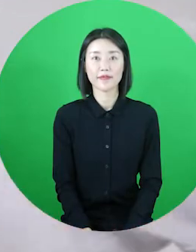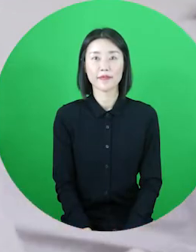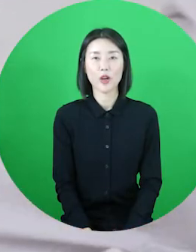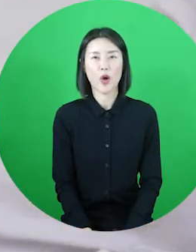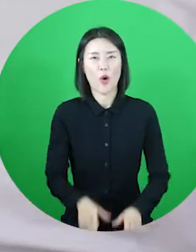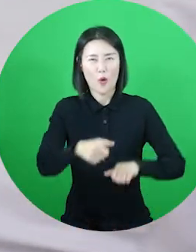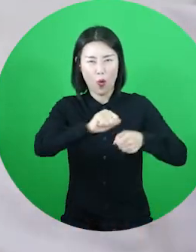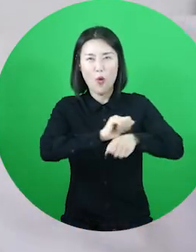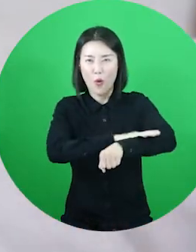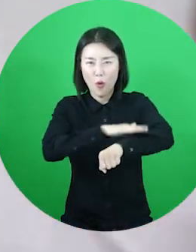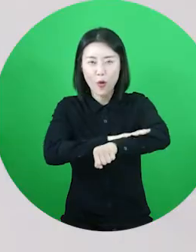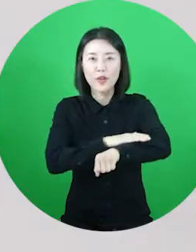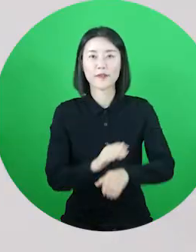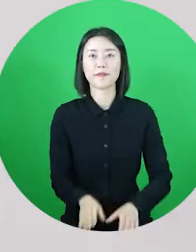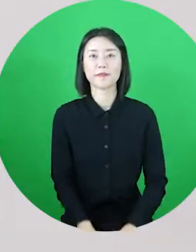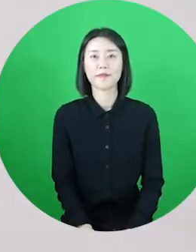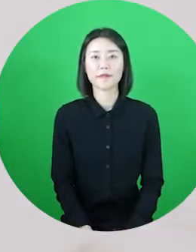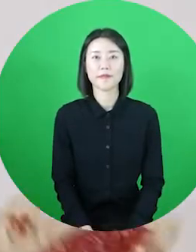잘했어요.